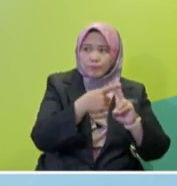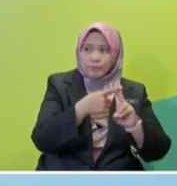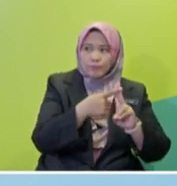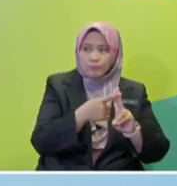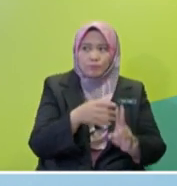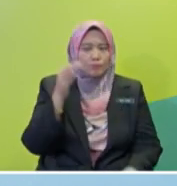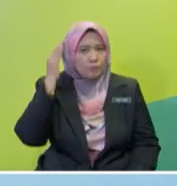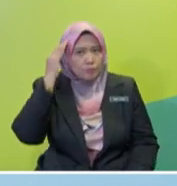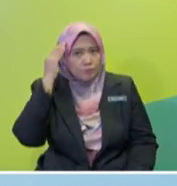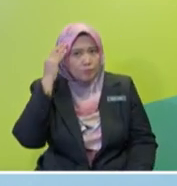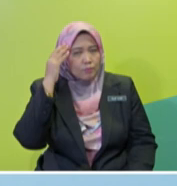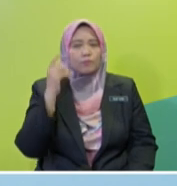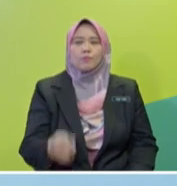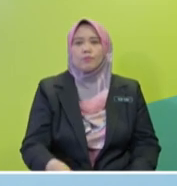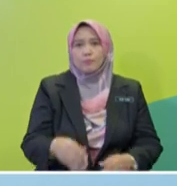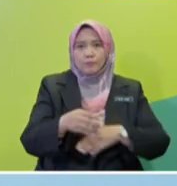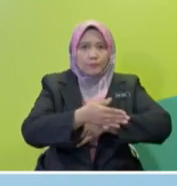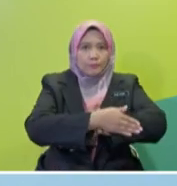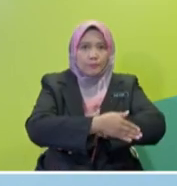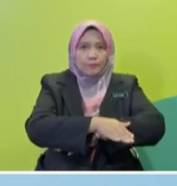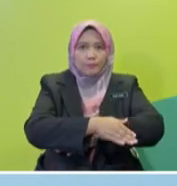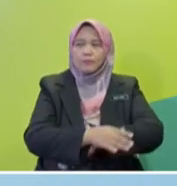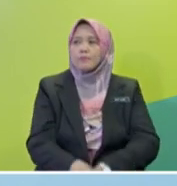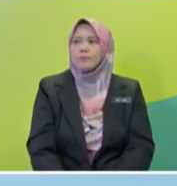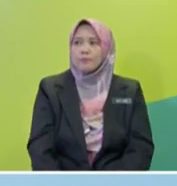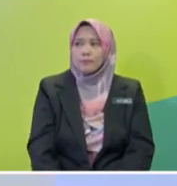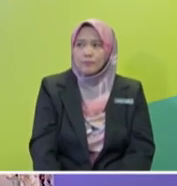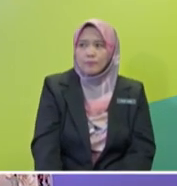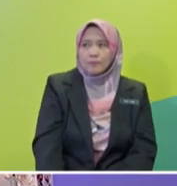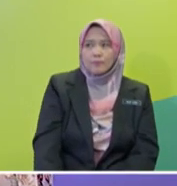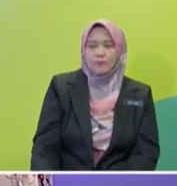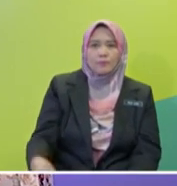smpl yang dibina inilah 3 objektifnya